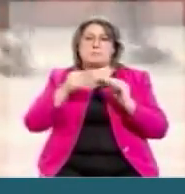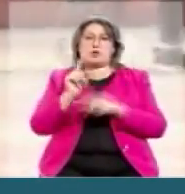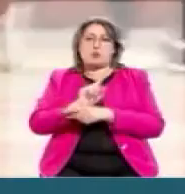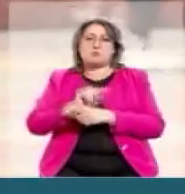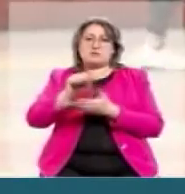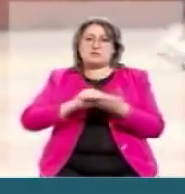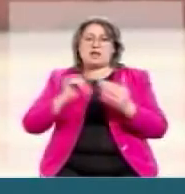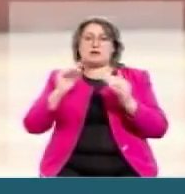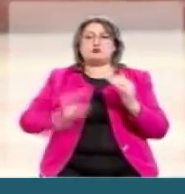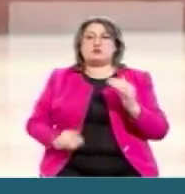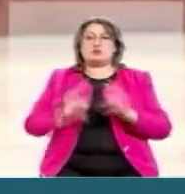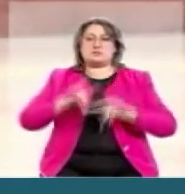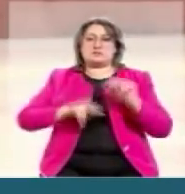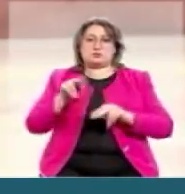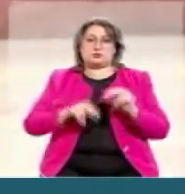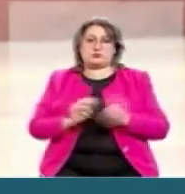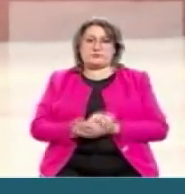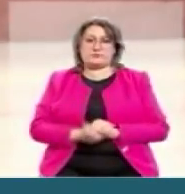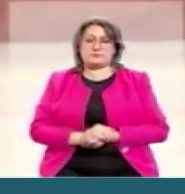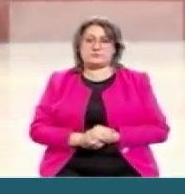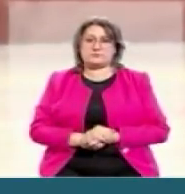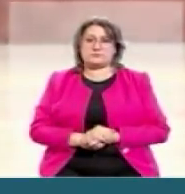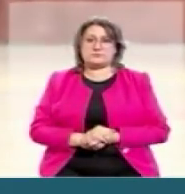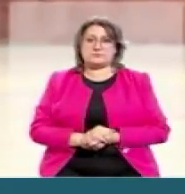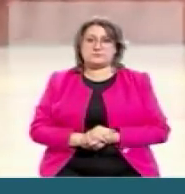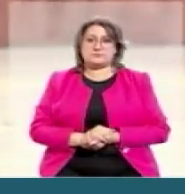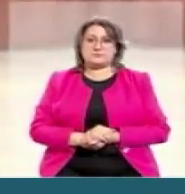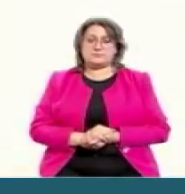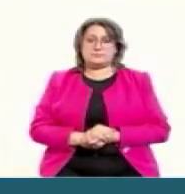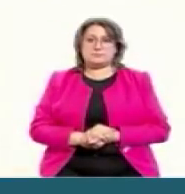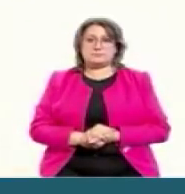нормативы для частных застройщиков. Владислав Иващенко, Руслан Джабаев, телеканал «Кустанай».